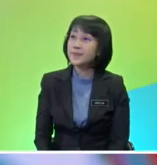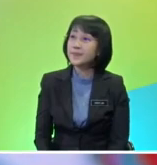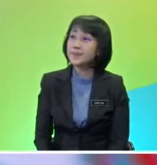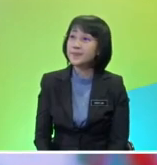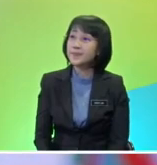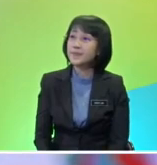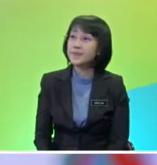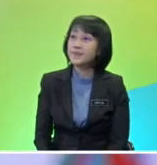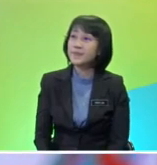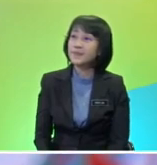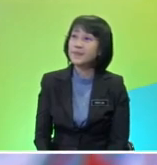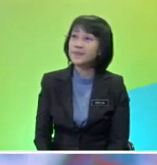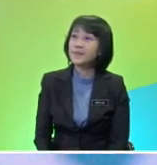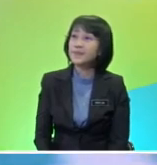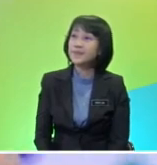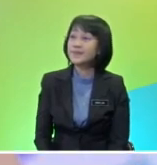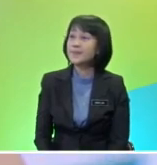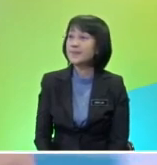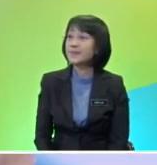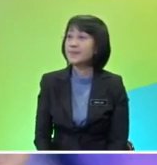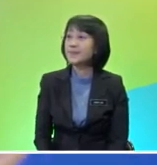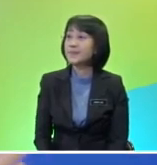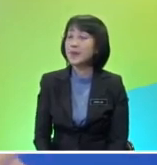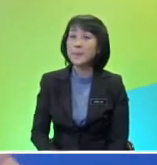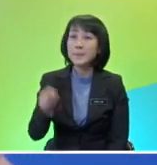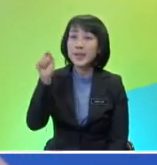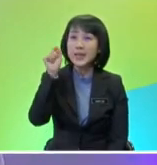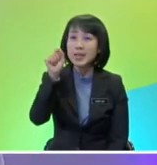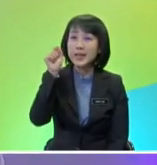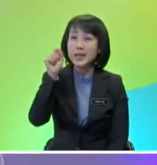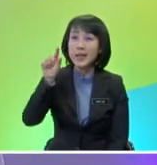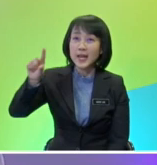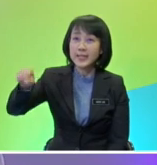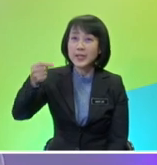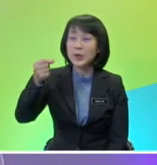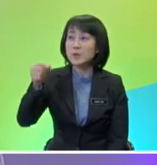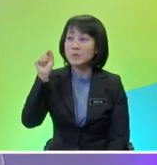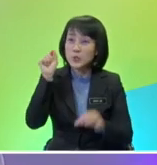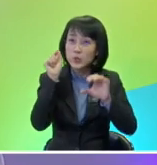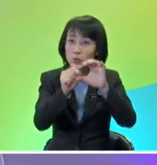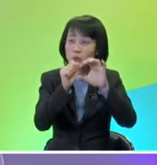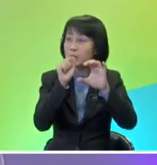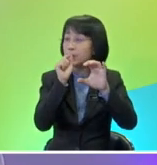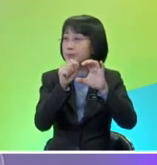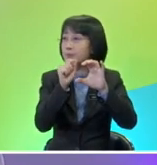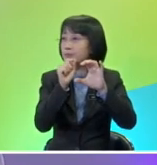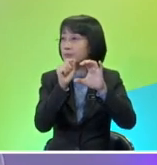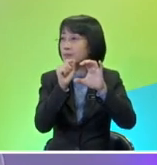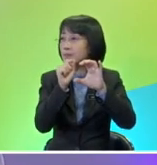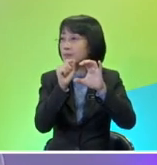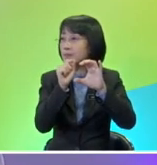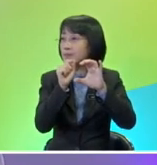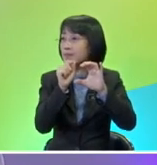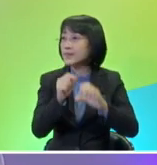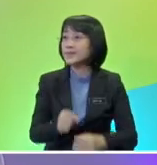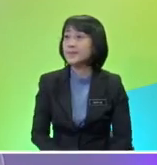Mana-manalah. Okey. Kemudian kita cucuk dengan pen. Nampak kan? Okay. Tu ada bawah. Okay. Satu. Cucuk. Ada pen dalam